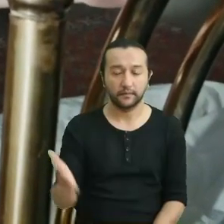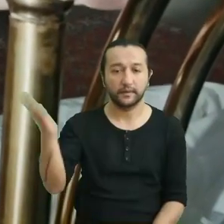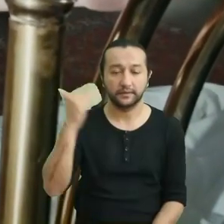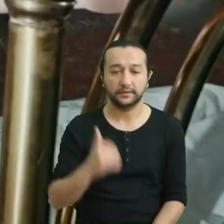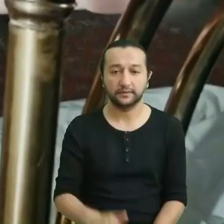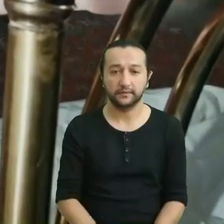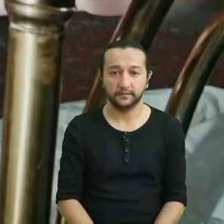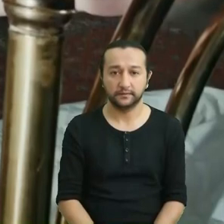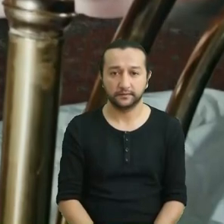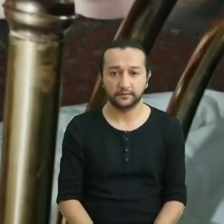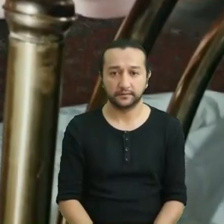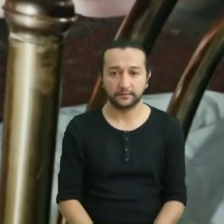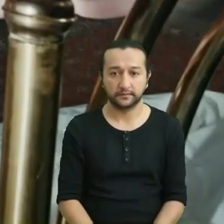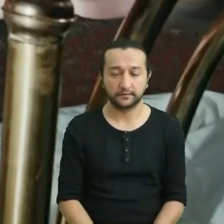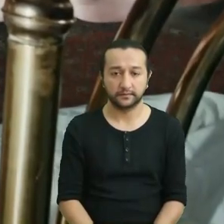Gel.